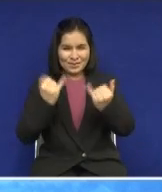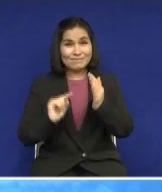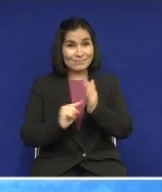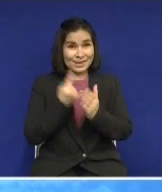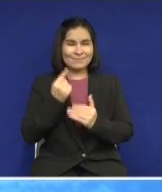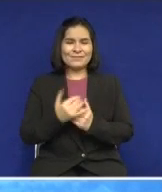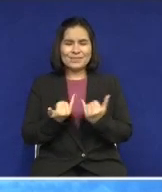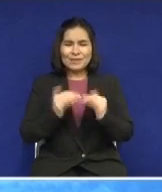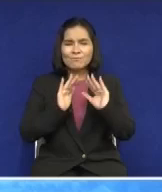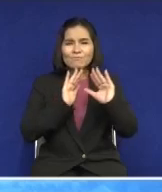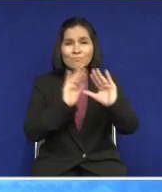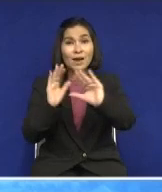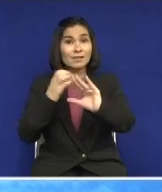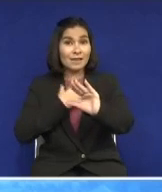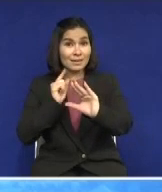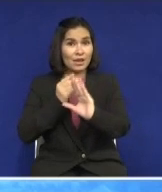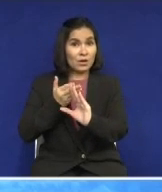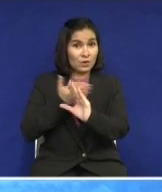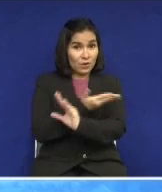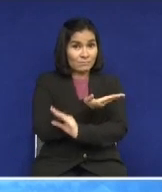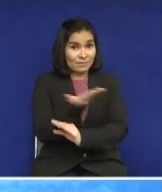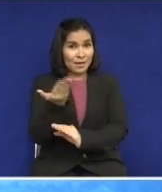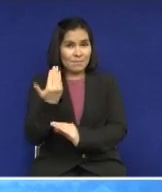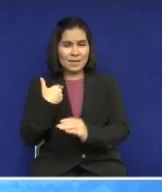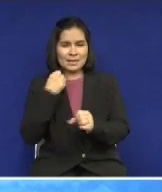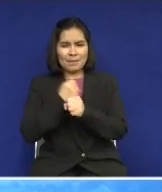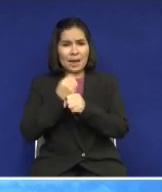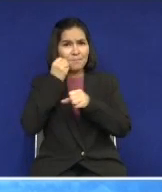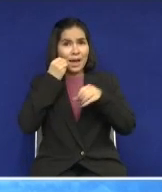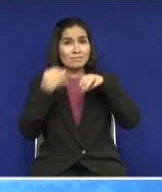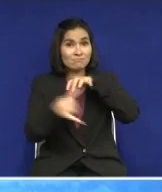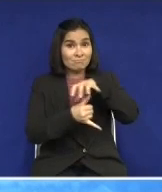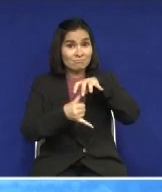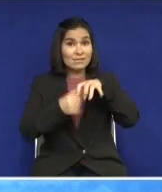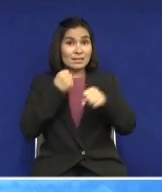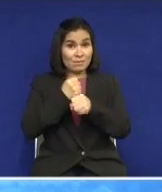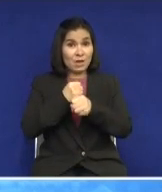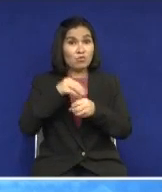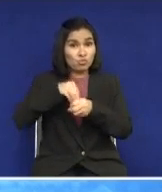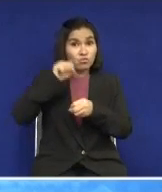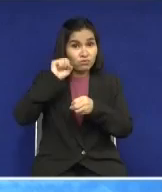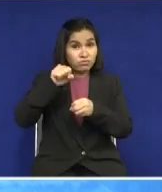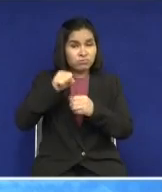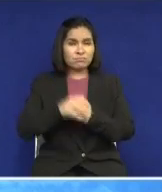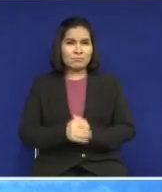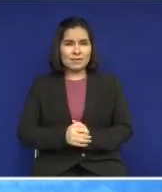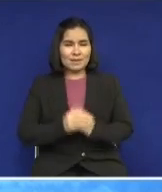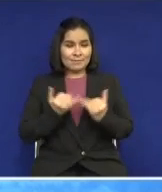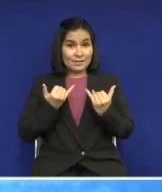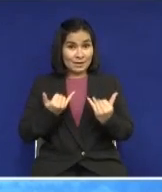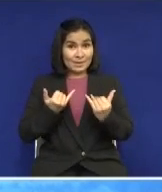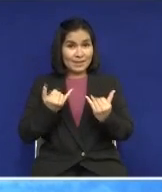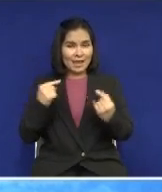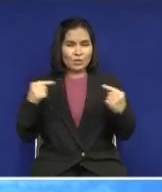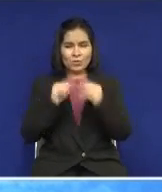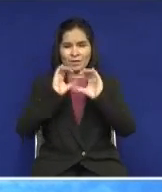ากไว้ค่ะคือก่อนหน้านี้ก็เราก็มีการ work from home นะคะก็คือทำงานกันที่บ้านแต่ในตอนนี้ค่ะหลังจาก